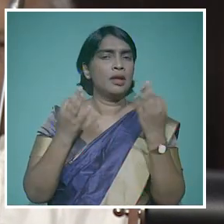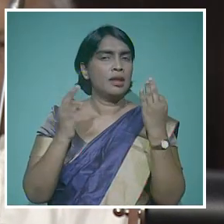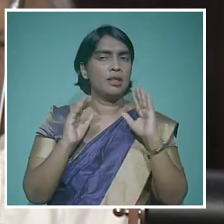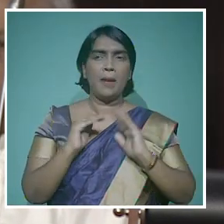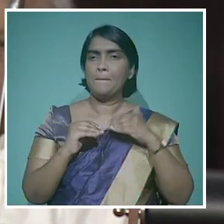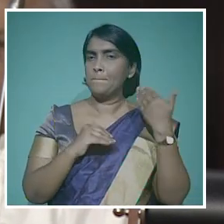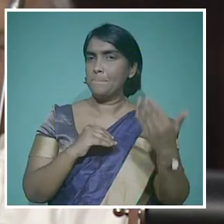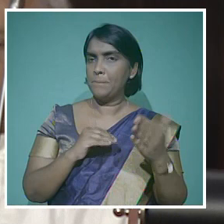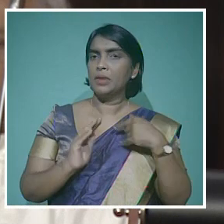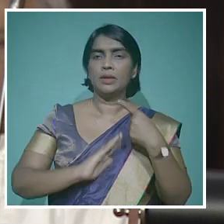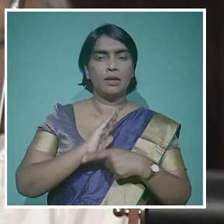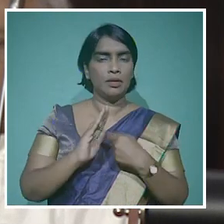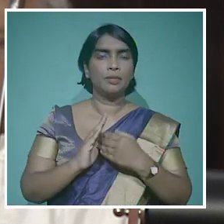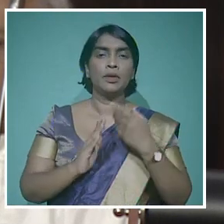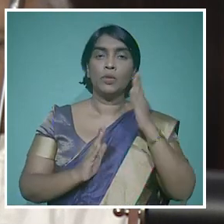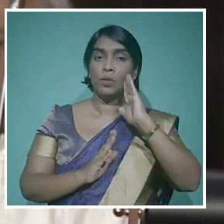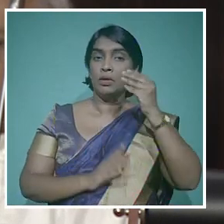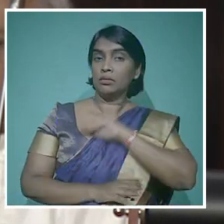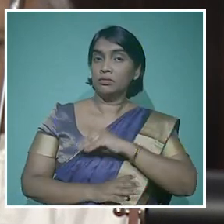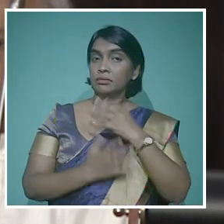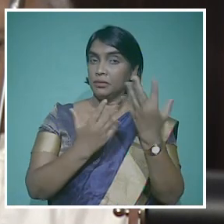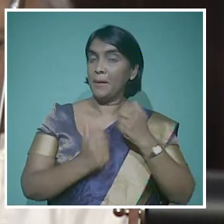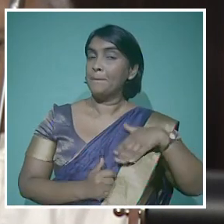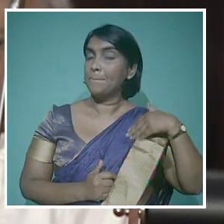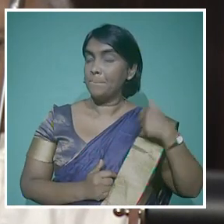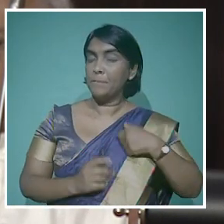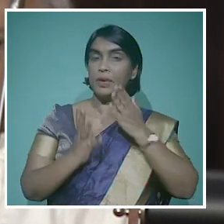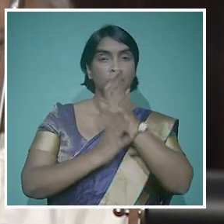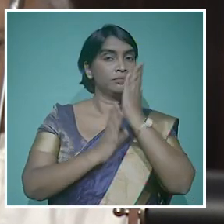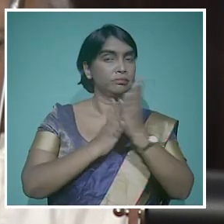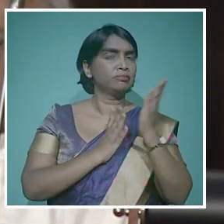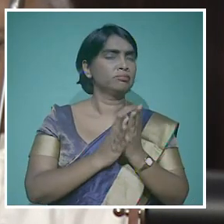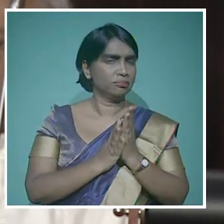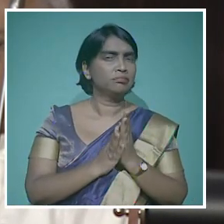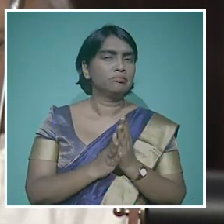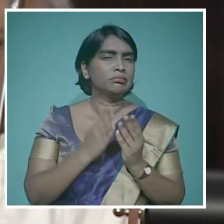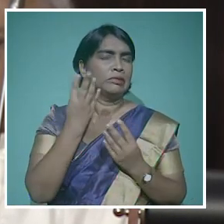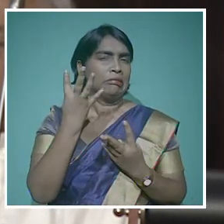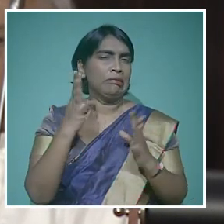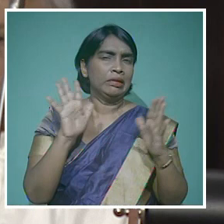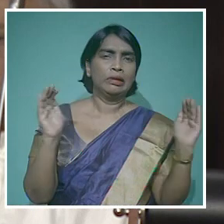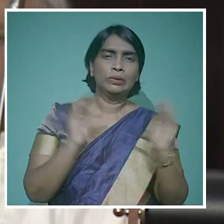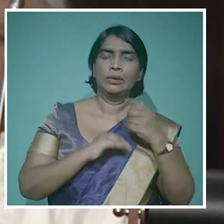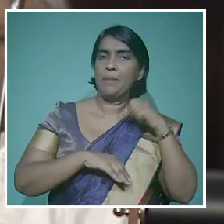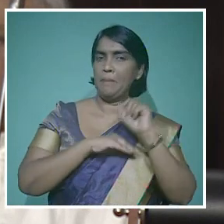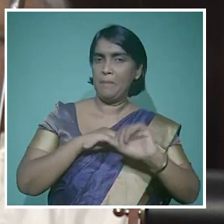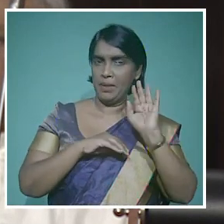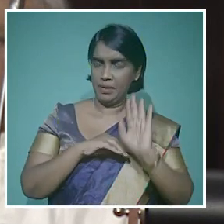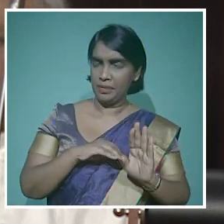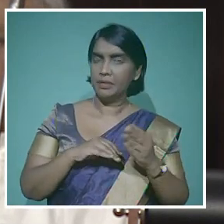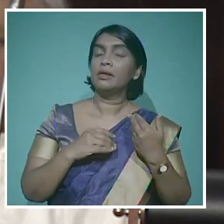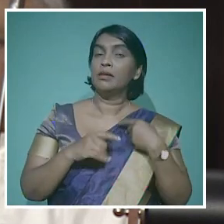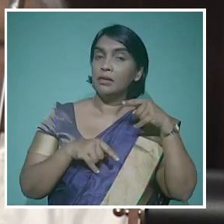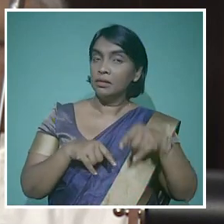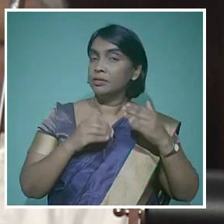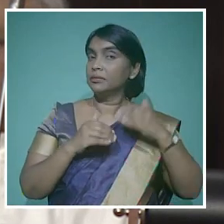පසුව රට විදේශ ආදායම් ලබාගත හැකි ප්‍රධාන මාර්ග කීපයක් විතරයි අපිට නිර්මාණ කරගන්න පුළුවන් වෙලා තියෙන්නේ.